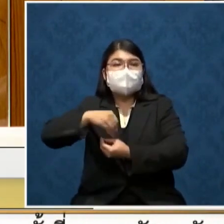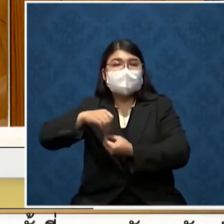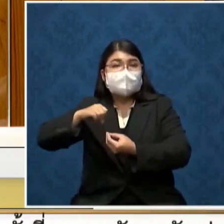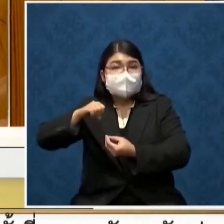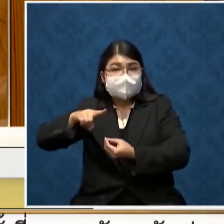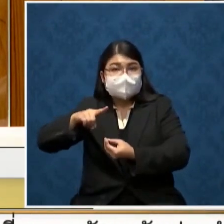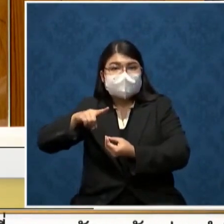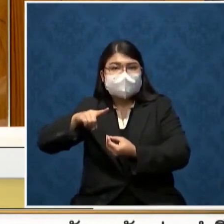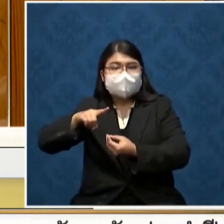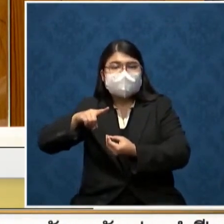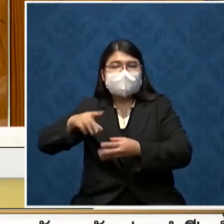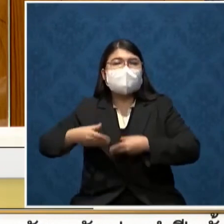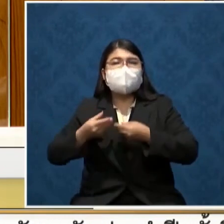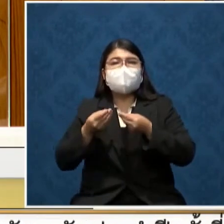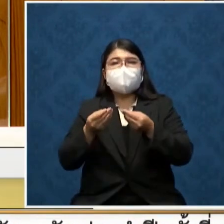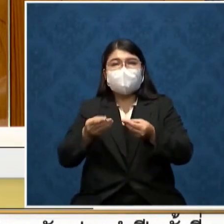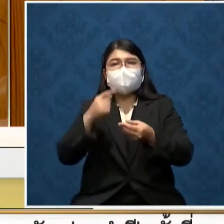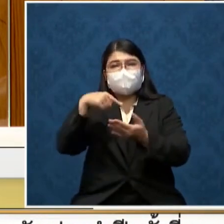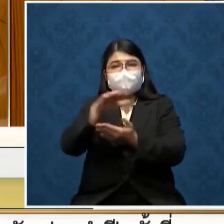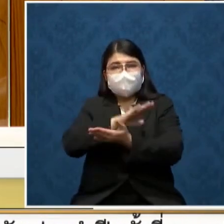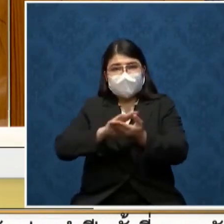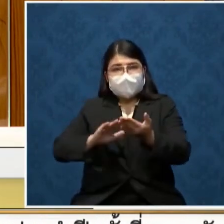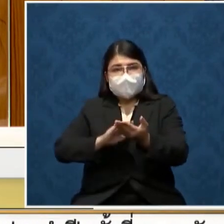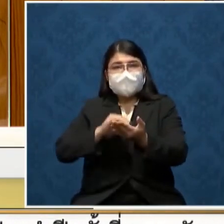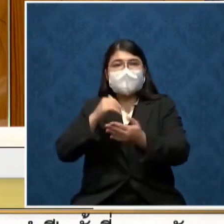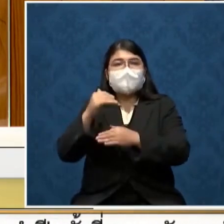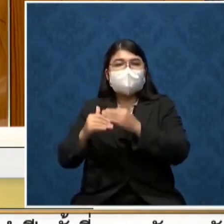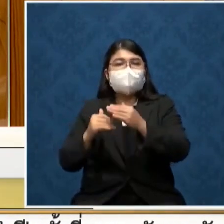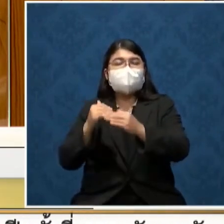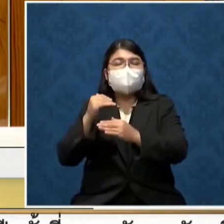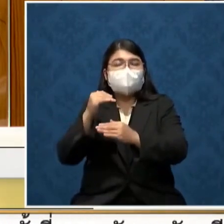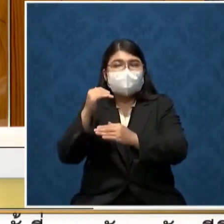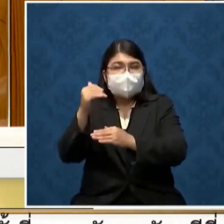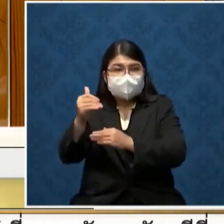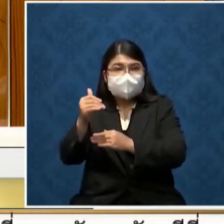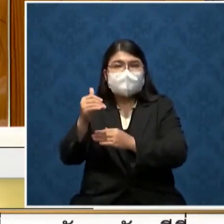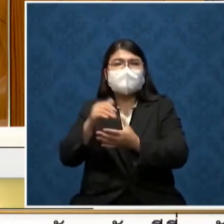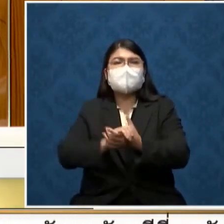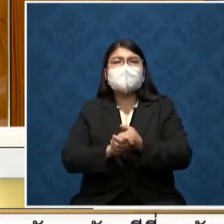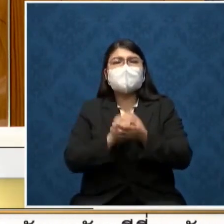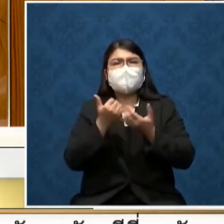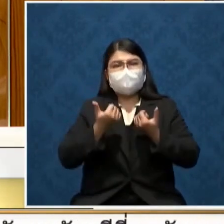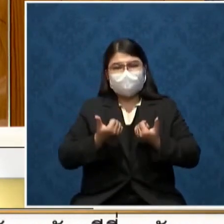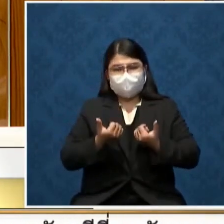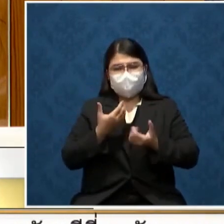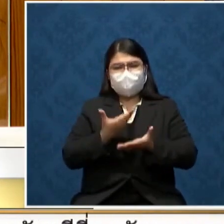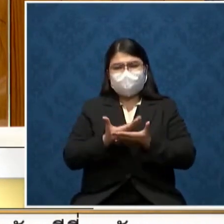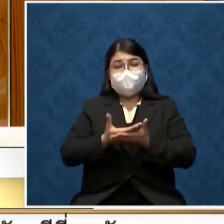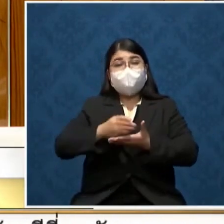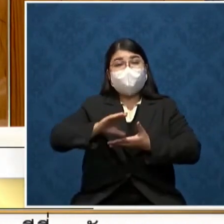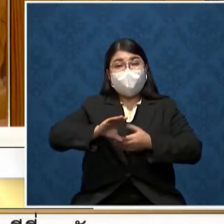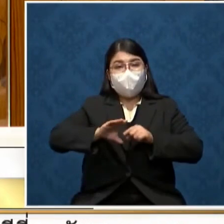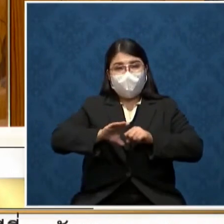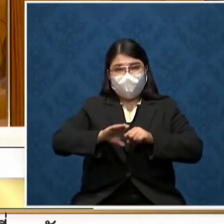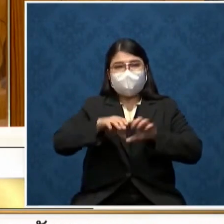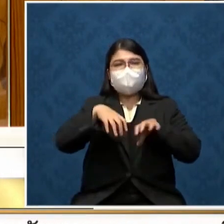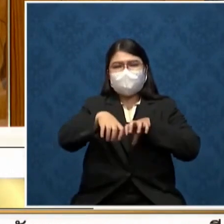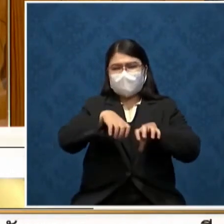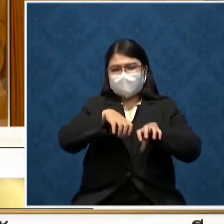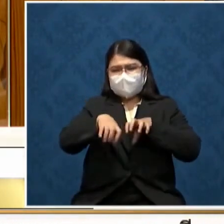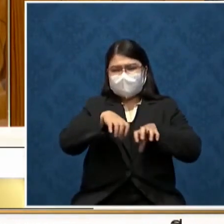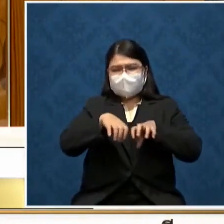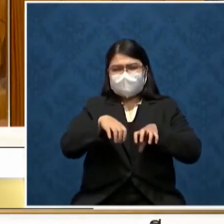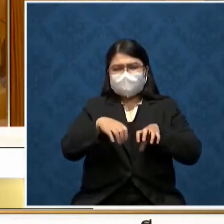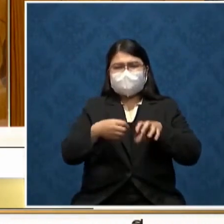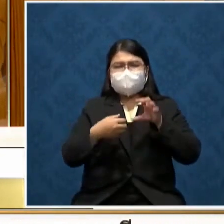ของประเทศได้หมุนเวียนไปอย่างมีประสิทธิภาพนั้นนะครับก็จะต้องจัดสรรงบประมาณลงไปตามหน่วยงานต่างๆโด